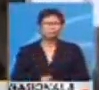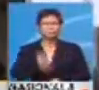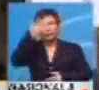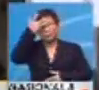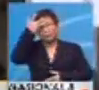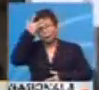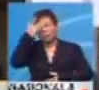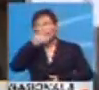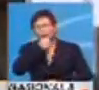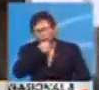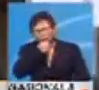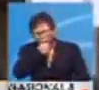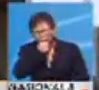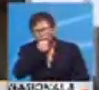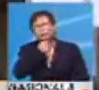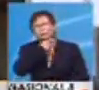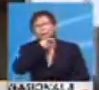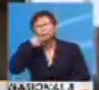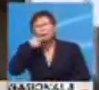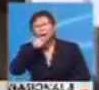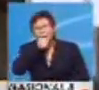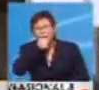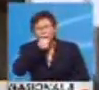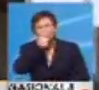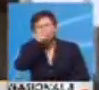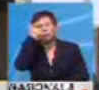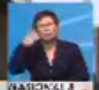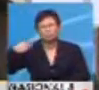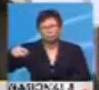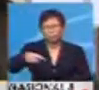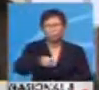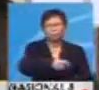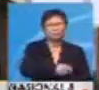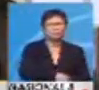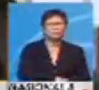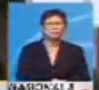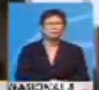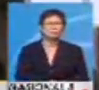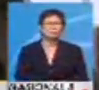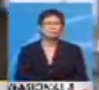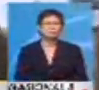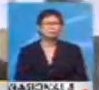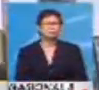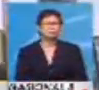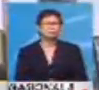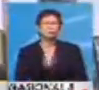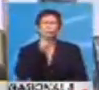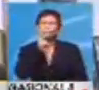batuk kering yang disebabkan mungkin kurang tapi